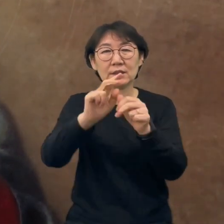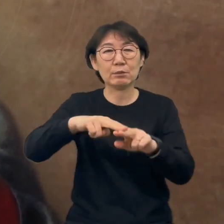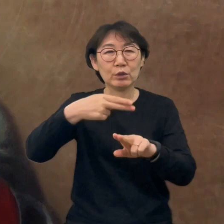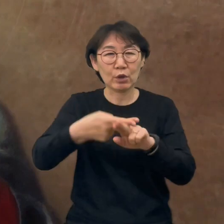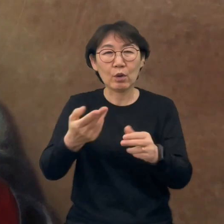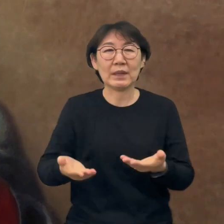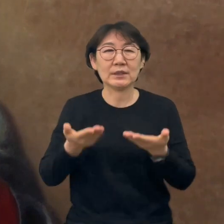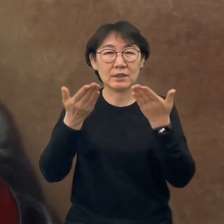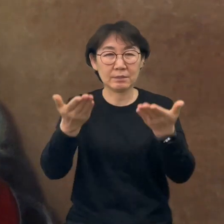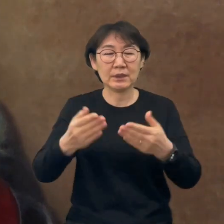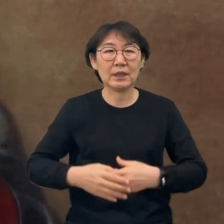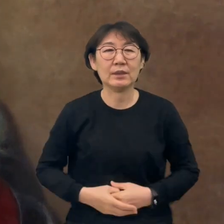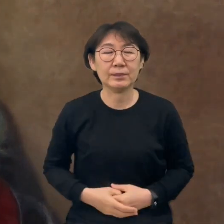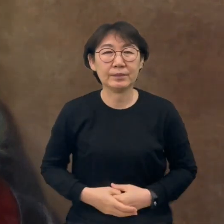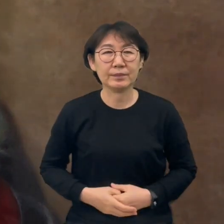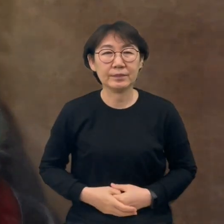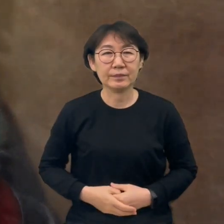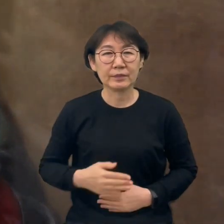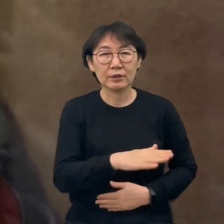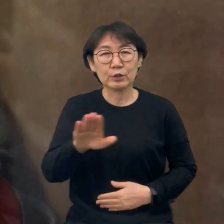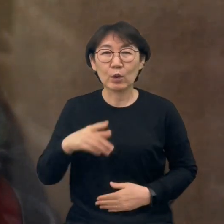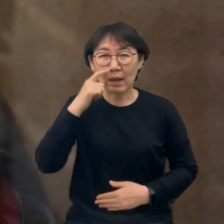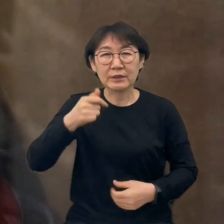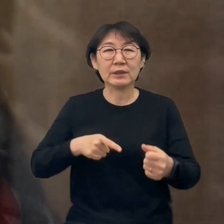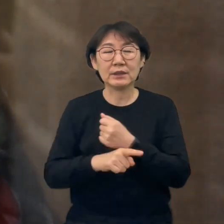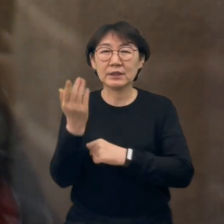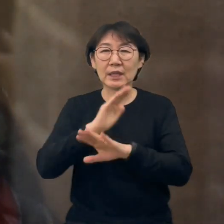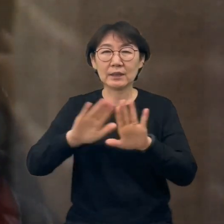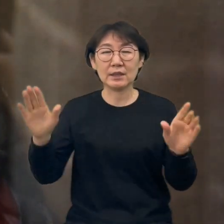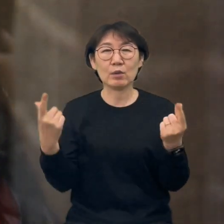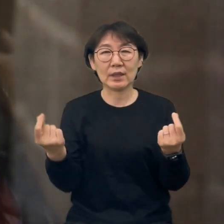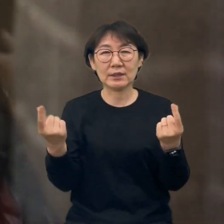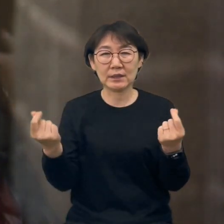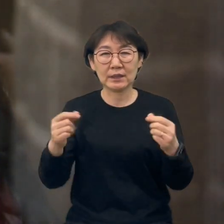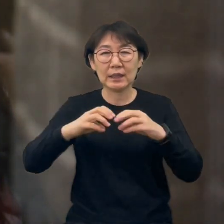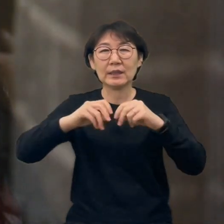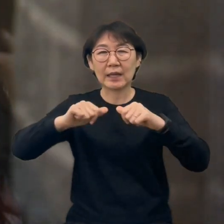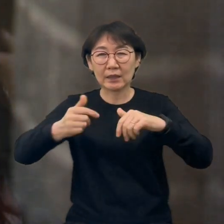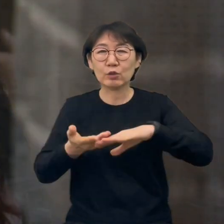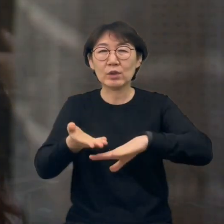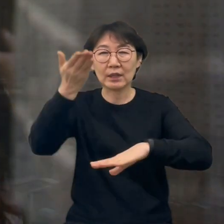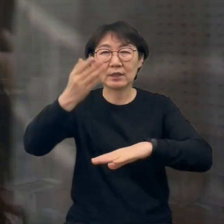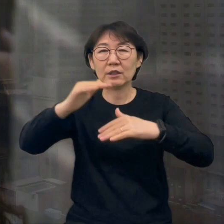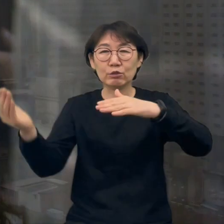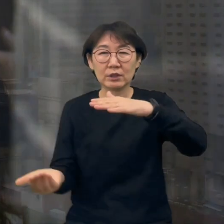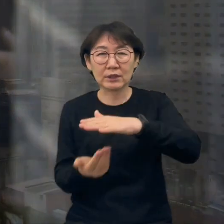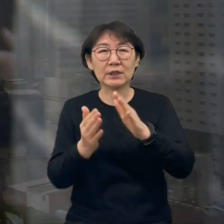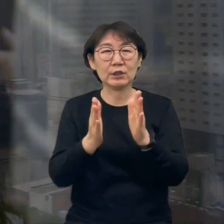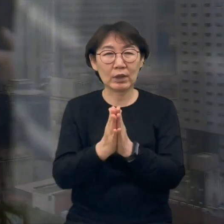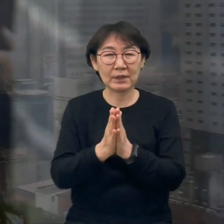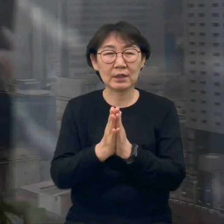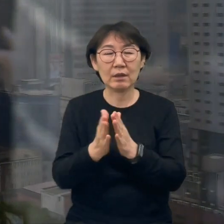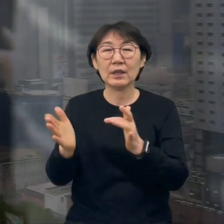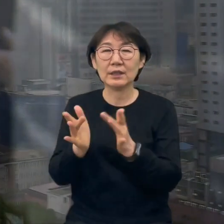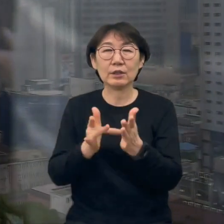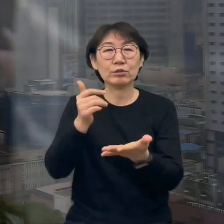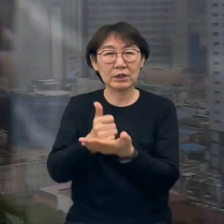제물로 바치셨습니다. 우리도 아버지의 뜻이 하늘에서와 같이 땅 위에서 이루어지길